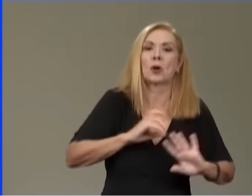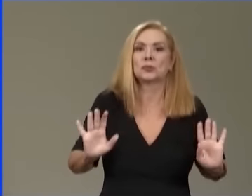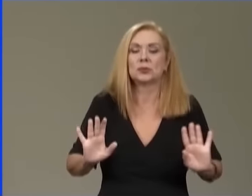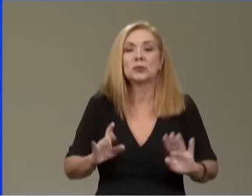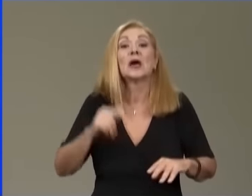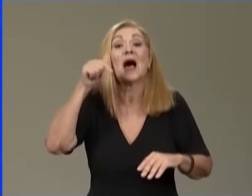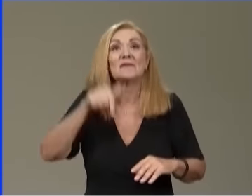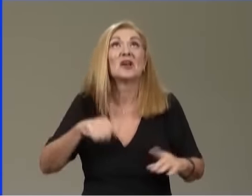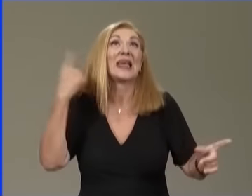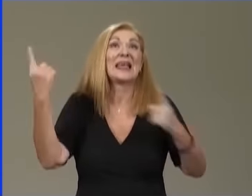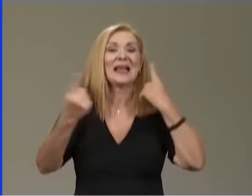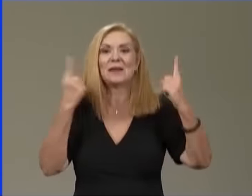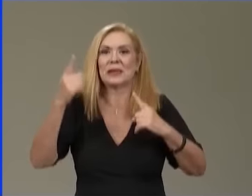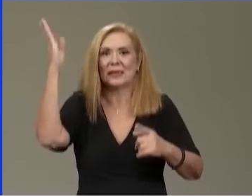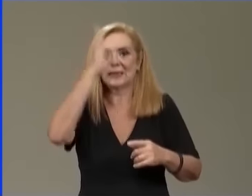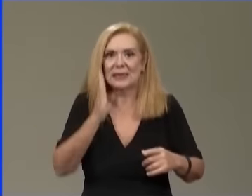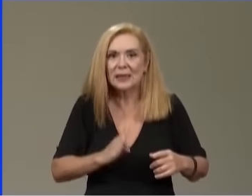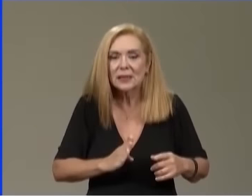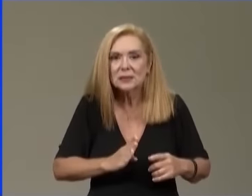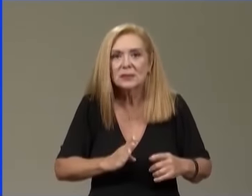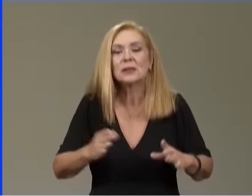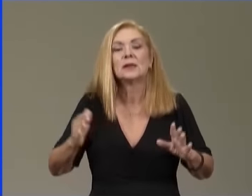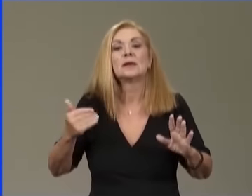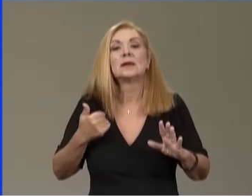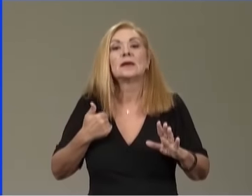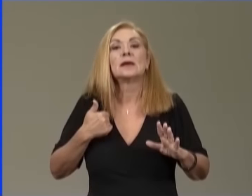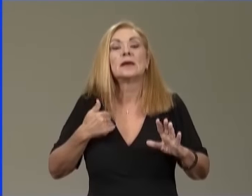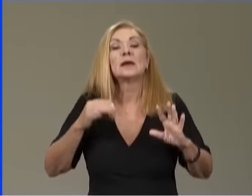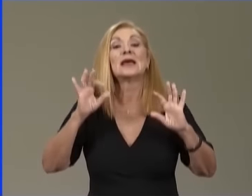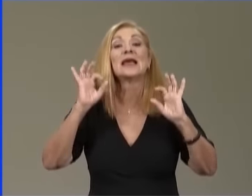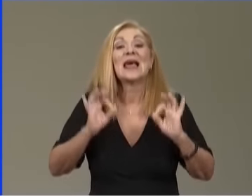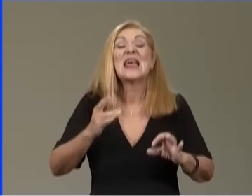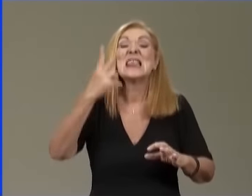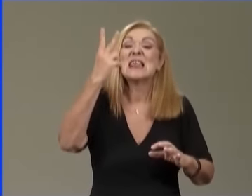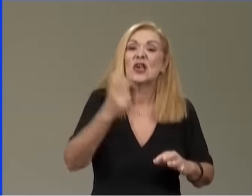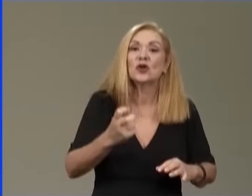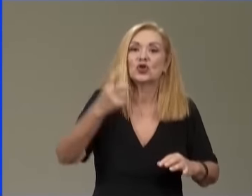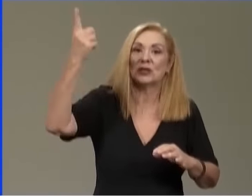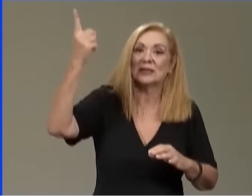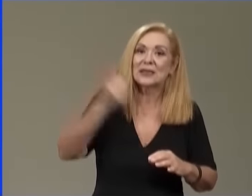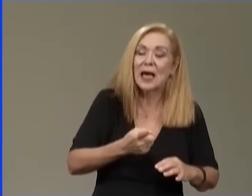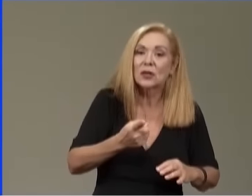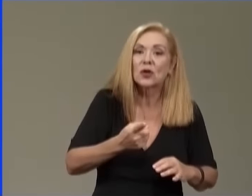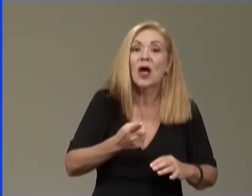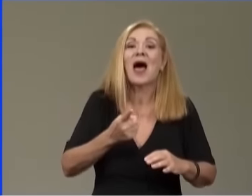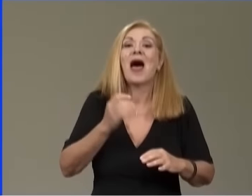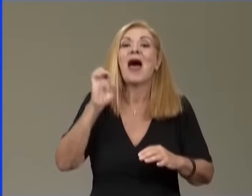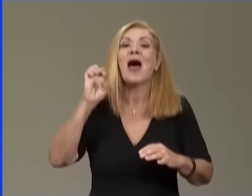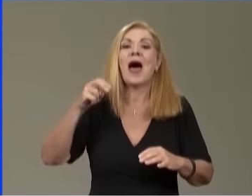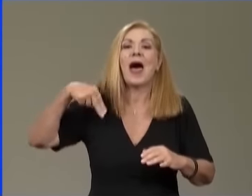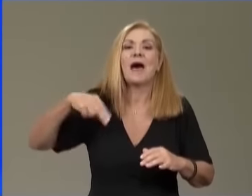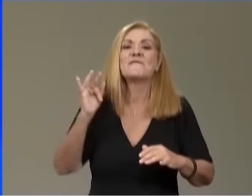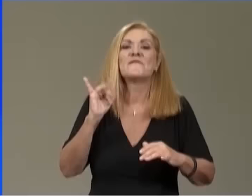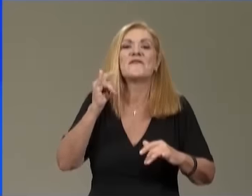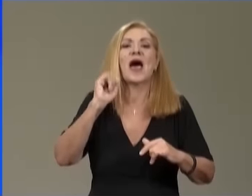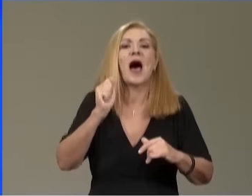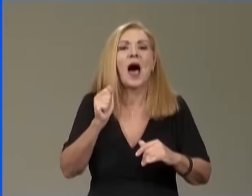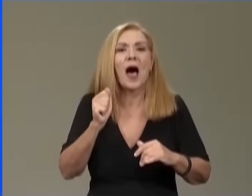της κλιματικής κρίσης, αυξάνουμε σε 20% την έκπτωση του ένφια στους ιδιοκτήτες